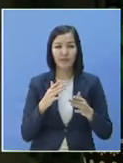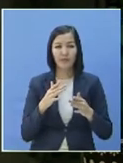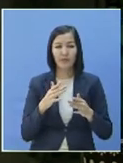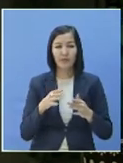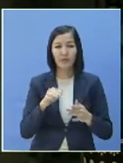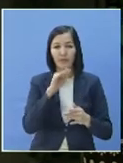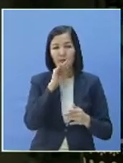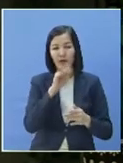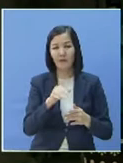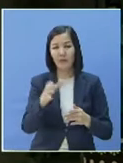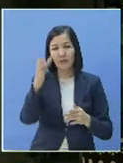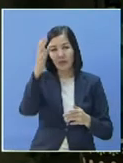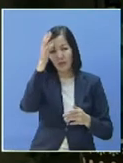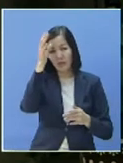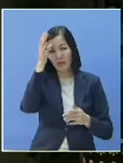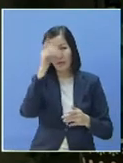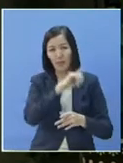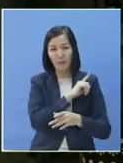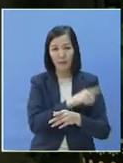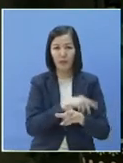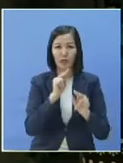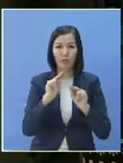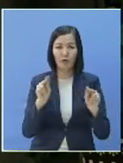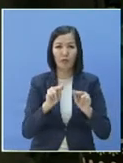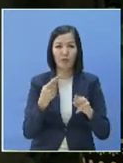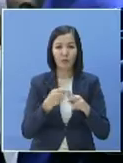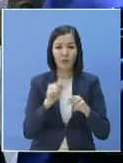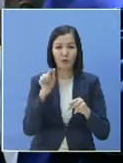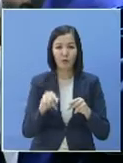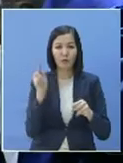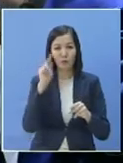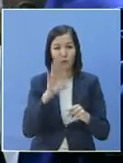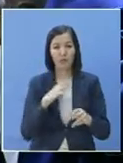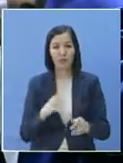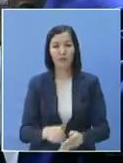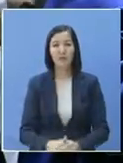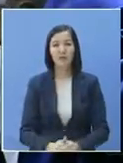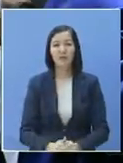ғалымда, данышпанда, мықты мұғалімдерде осы колледжден шығып атыр.